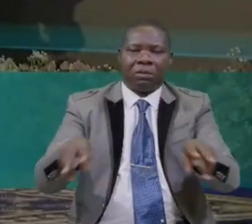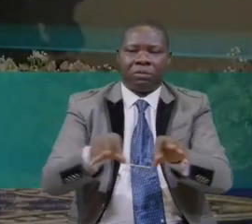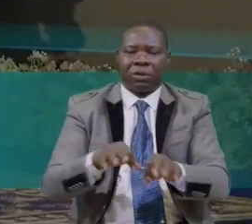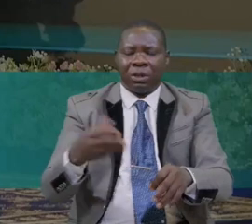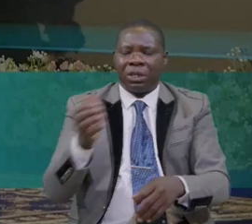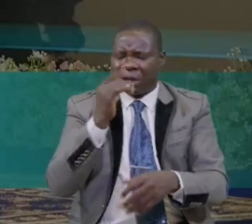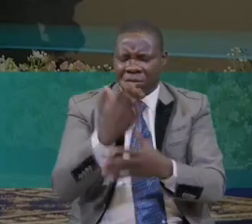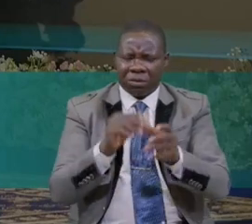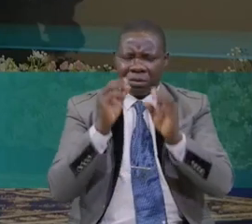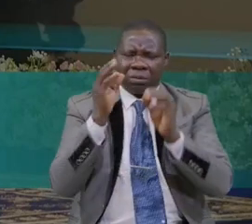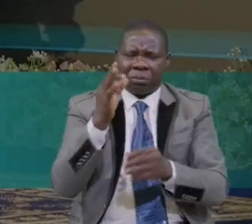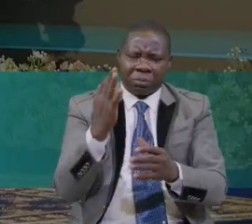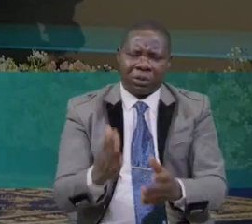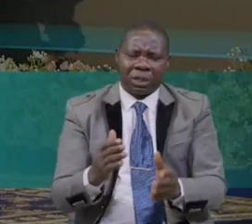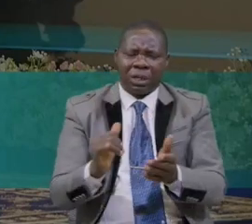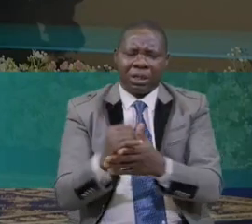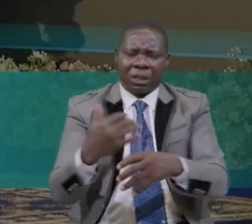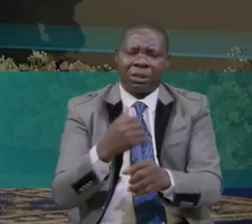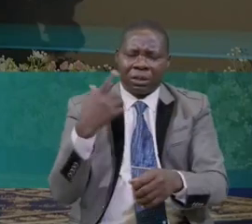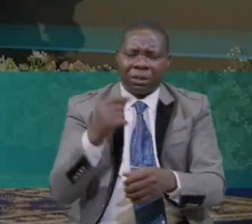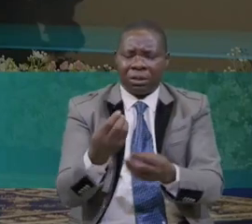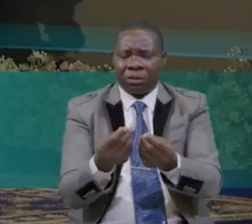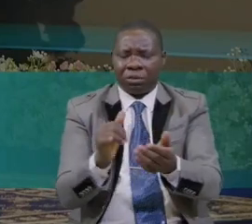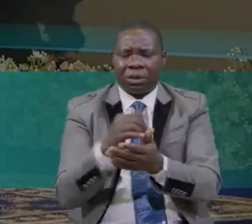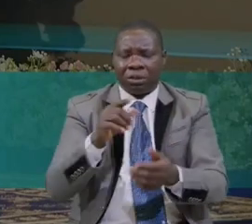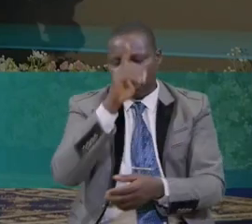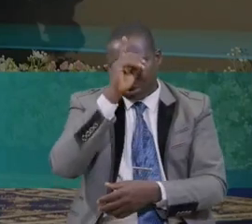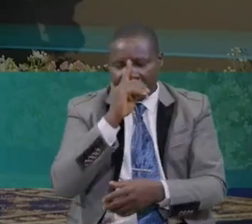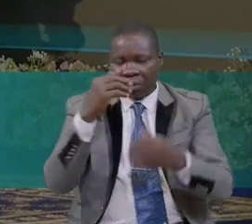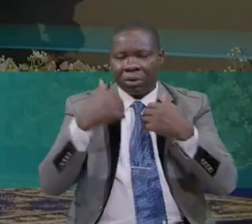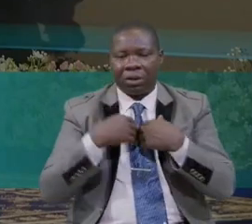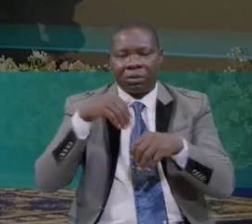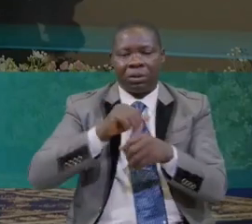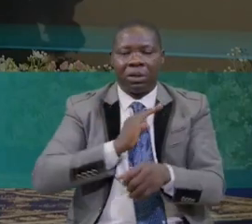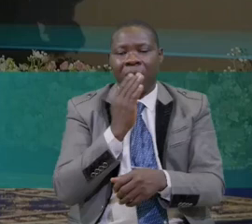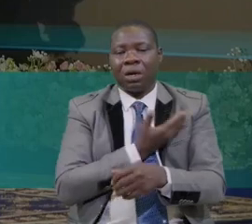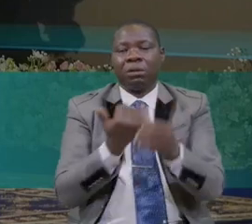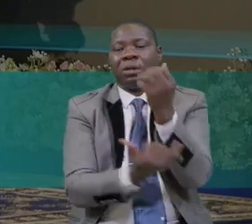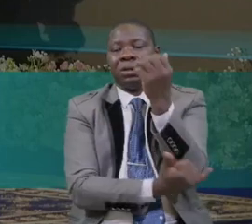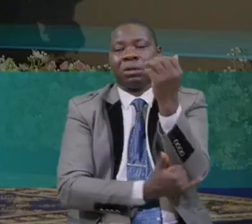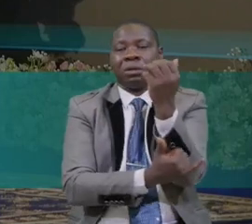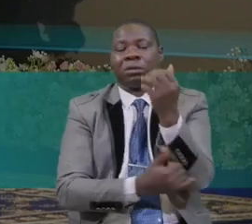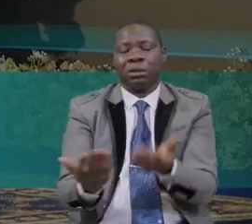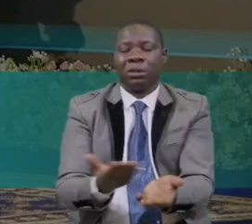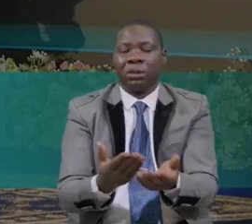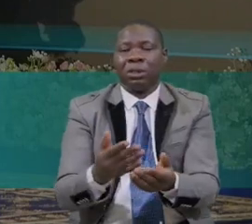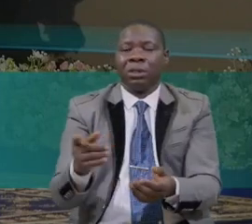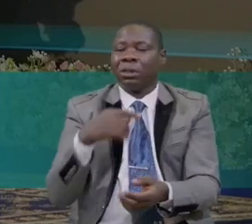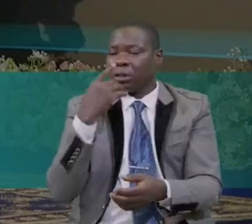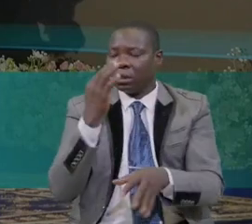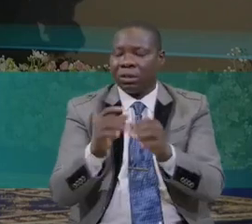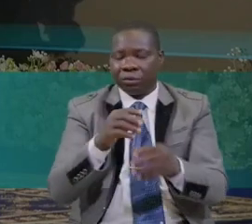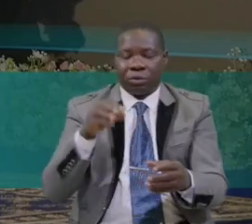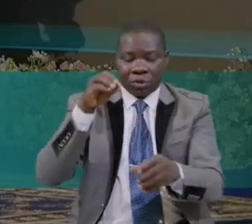Ils arrachent le peu que les veuves ont dans notre nation ici. Si tu sèmes cette